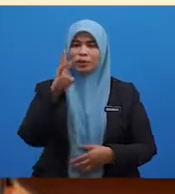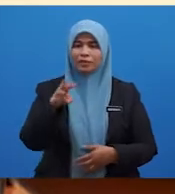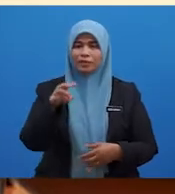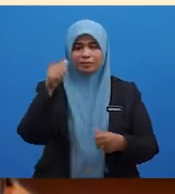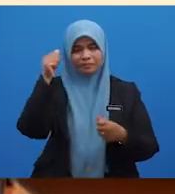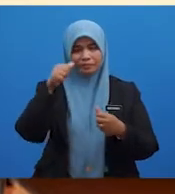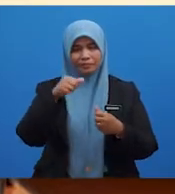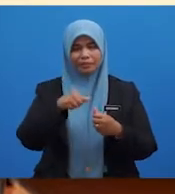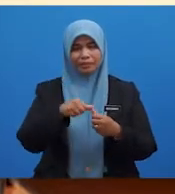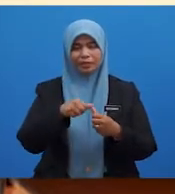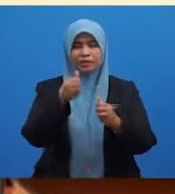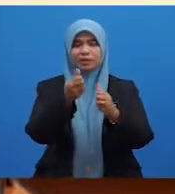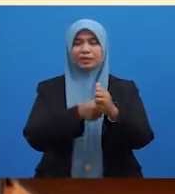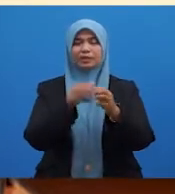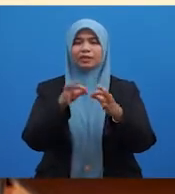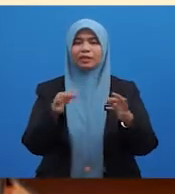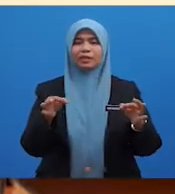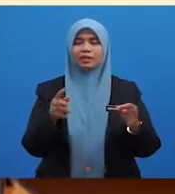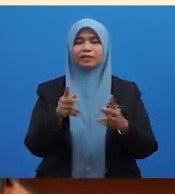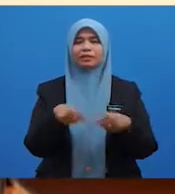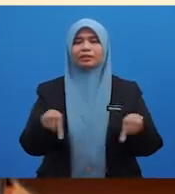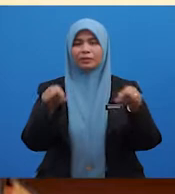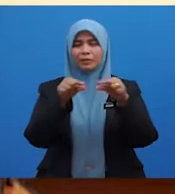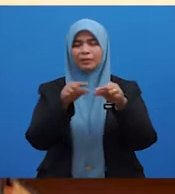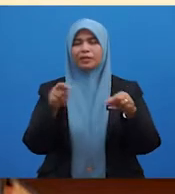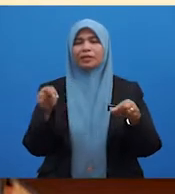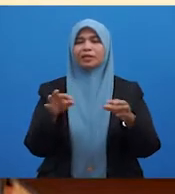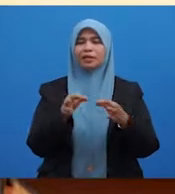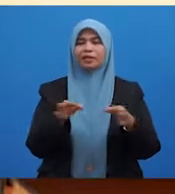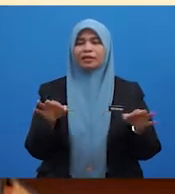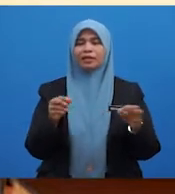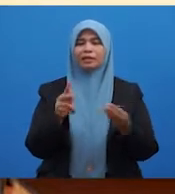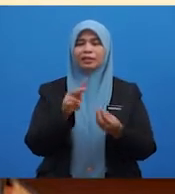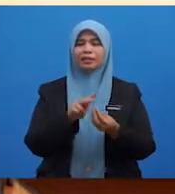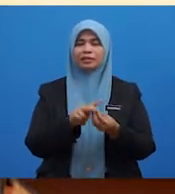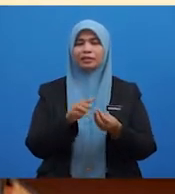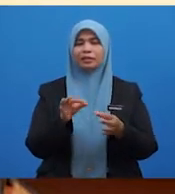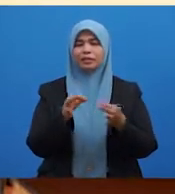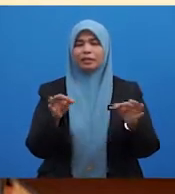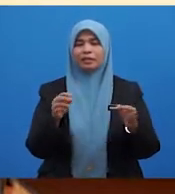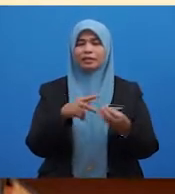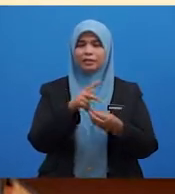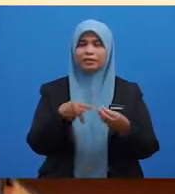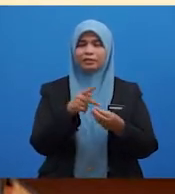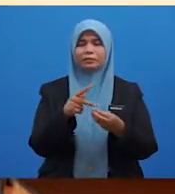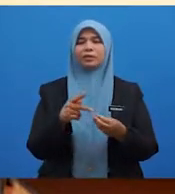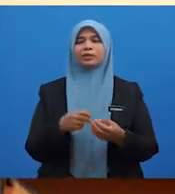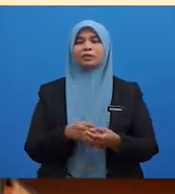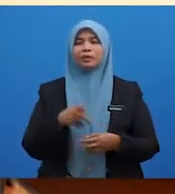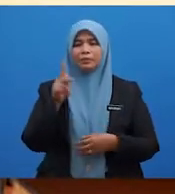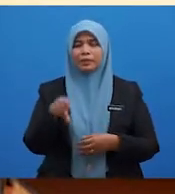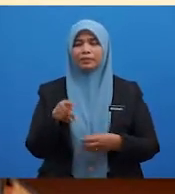Wajib diingatkan, setiap ayat kepentingan, ayat kesan dan ayat kesimpulan